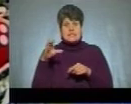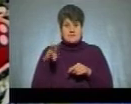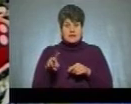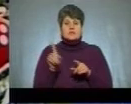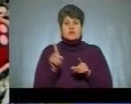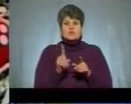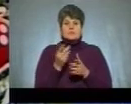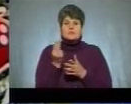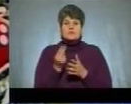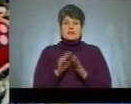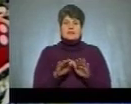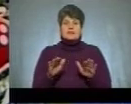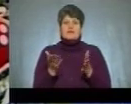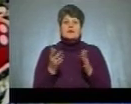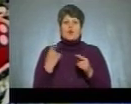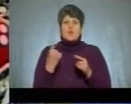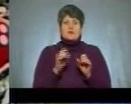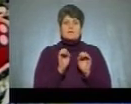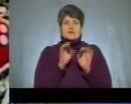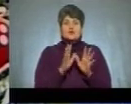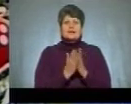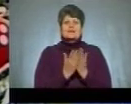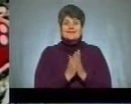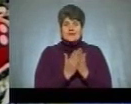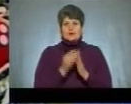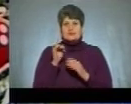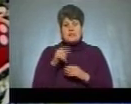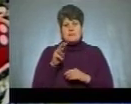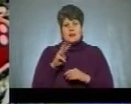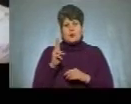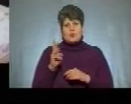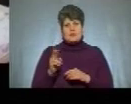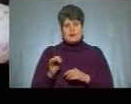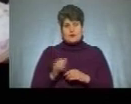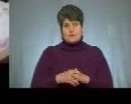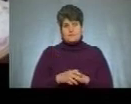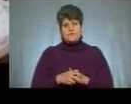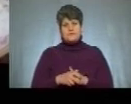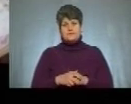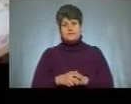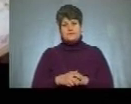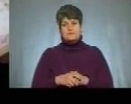Що зобразили діти і в яку область передадуть книгу, знає Марія Котенко.